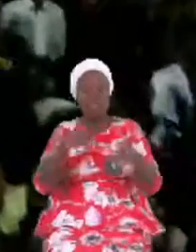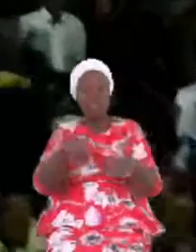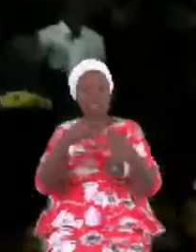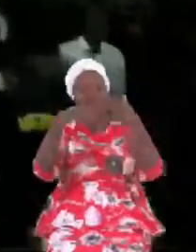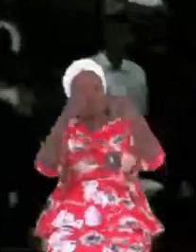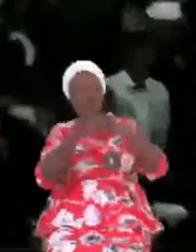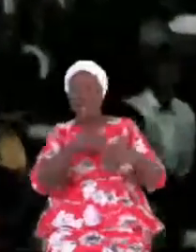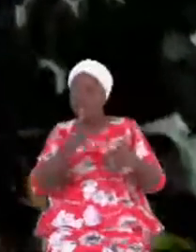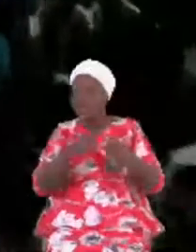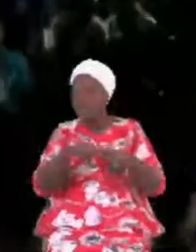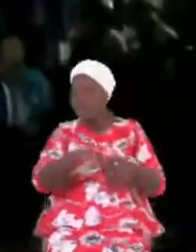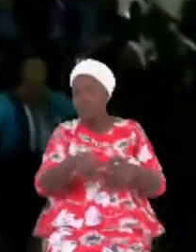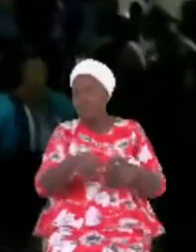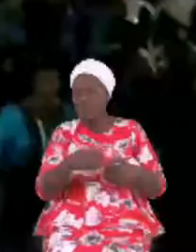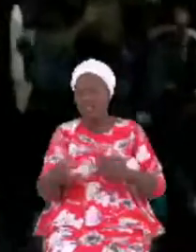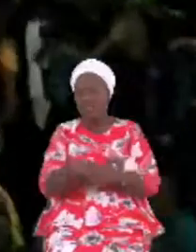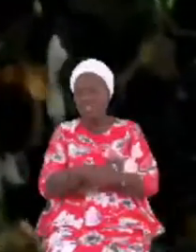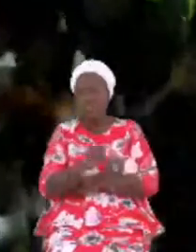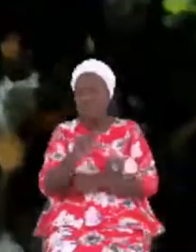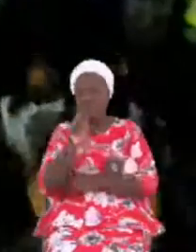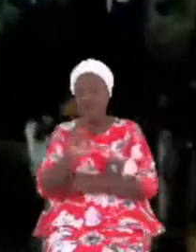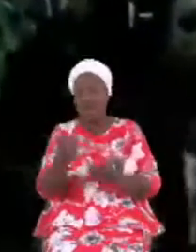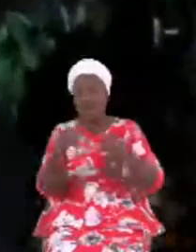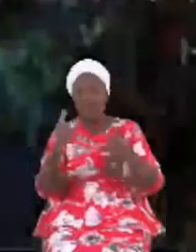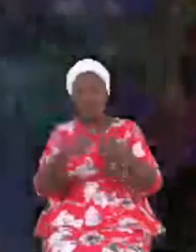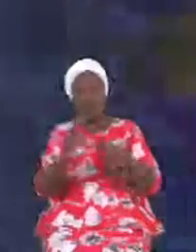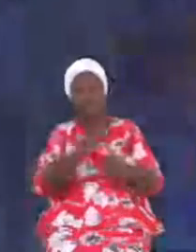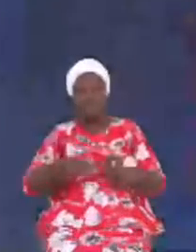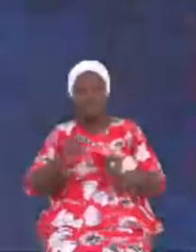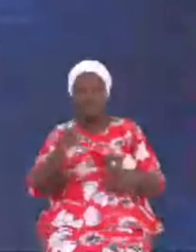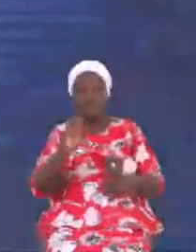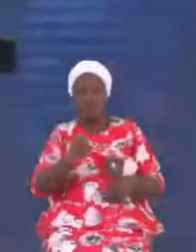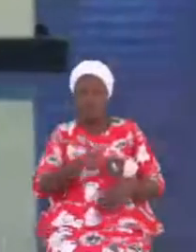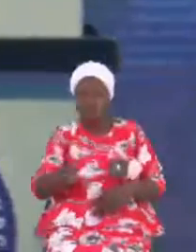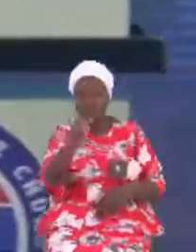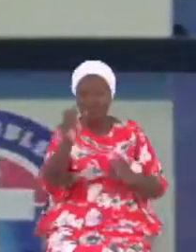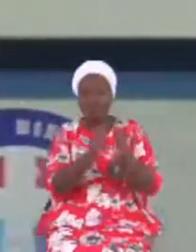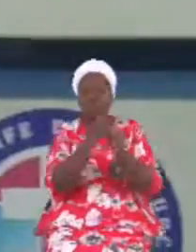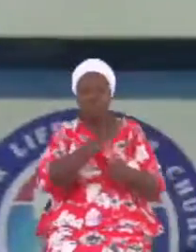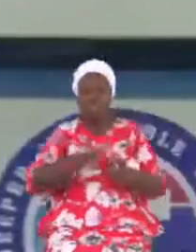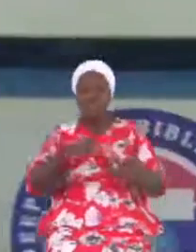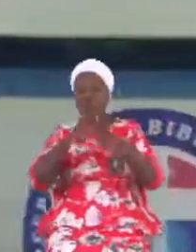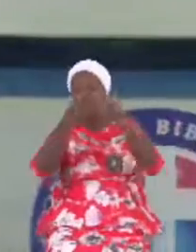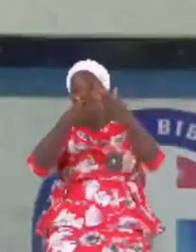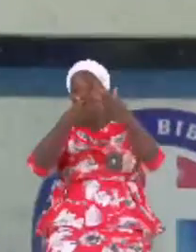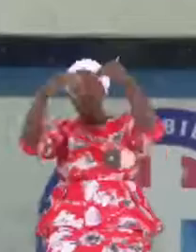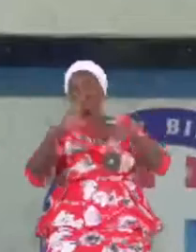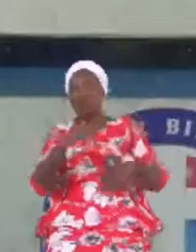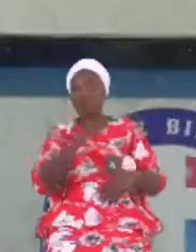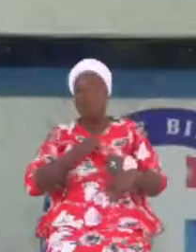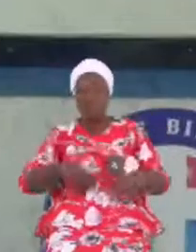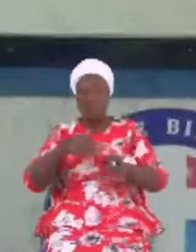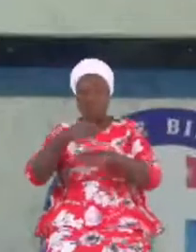Et aujourd'hui, pour que tu marches avec Christ aujourd'hui, pour que tu puisses voyager avec Christ, pour aller au ciel, Dieu